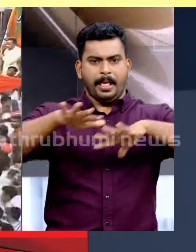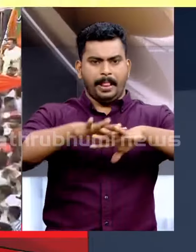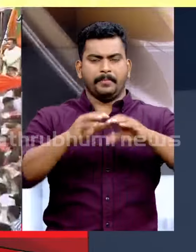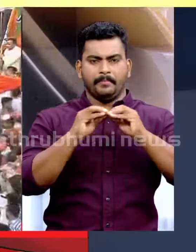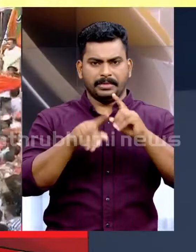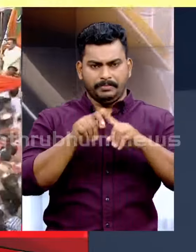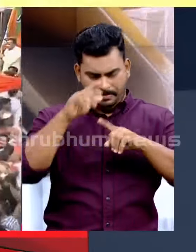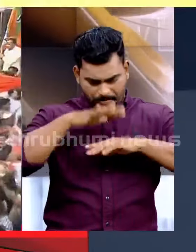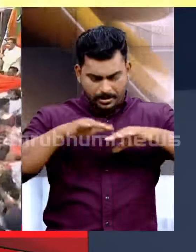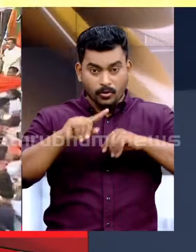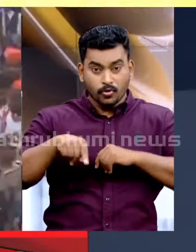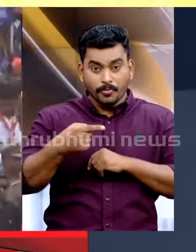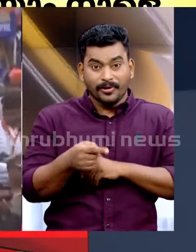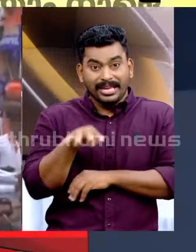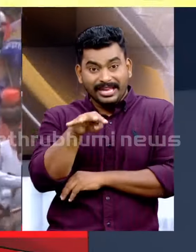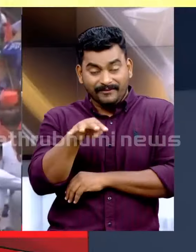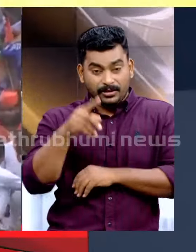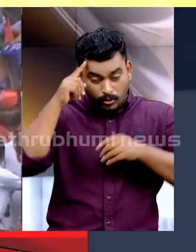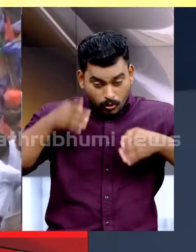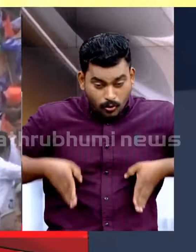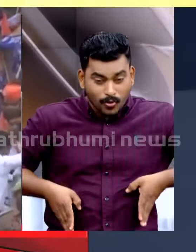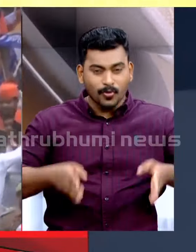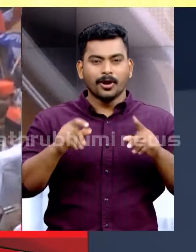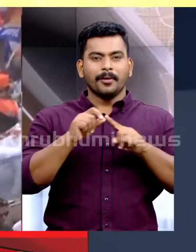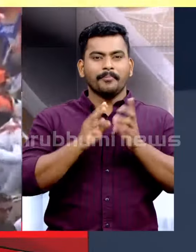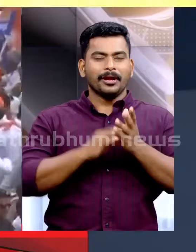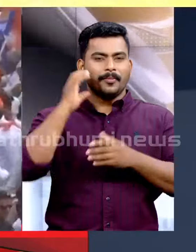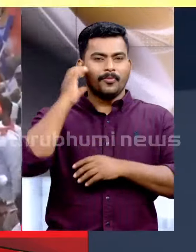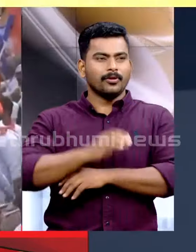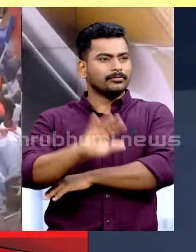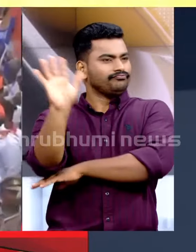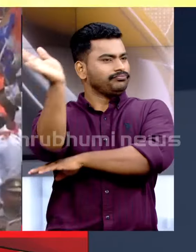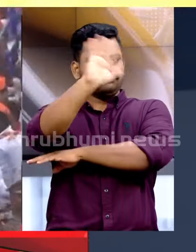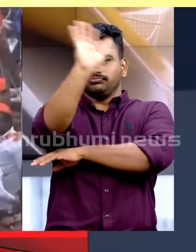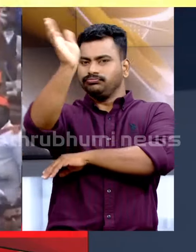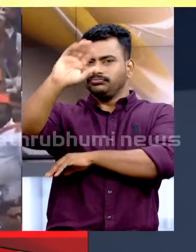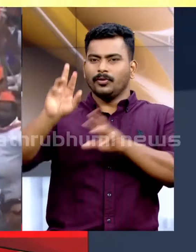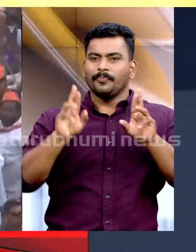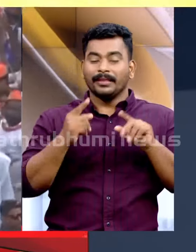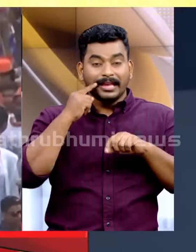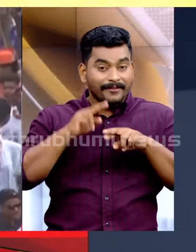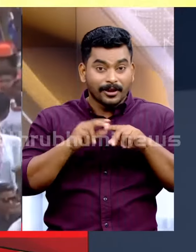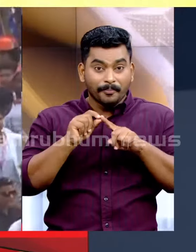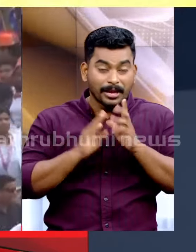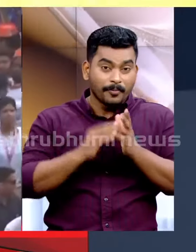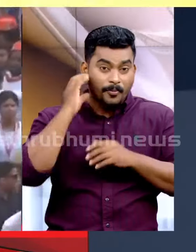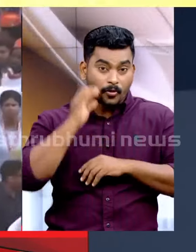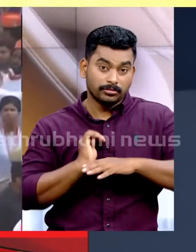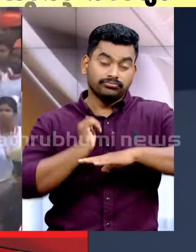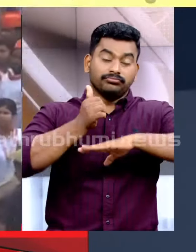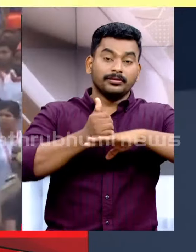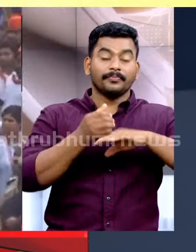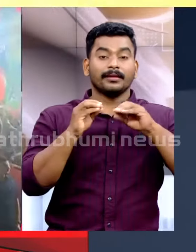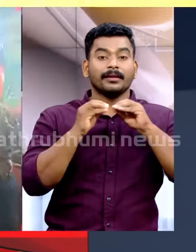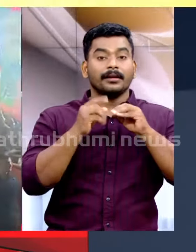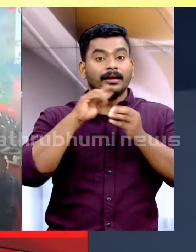ആലോചിക്കുന്നത് നാളെ വൈകീട്ട് വൺ റോഡ് ഷോയും പരിഗണനയിൽ ഉണ്ട് മോദി മൂന്നാം തവണയും പ്രധാനമന്ത്രിയായാൽ മന്ത്രിസഭയിൽ ബീഹാർ മുഖ്യമന്ത്രി